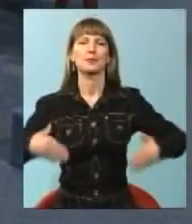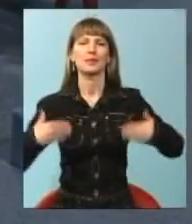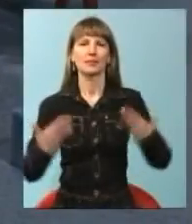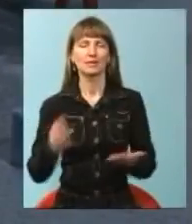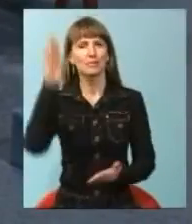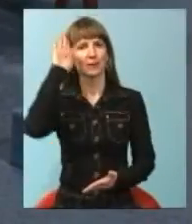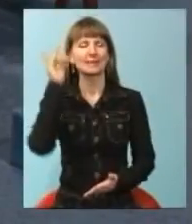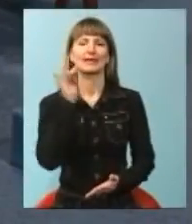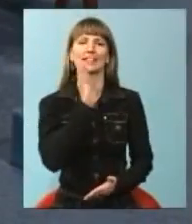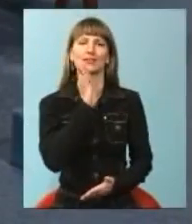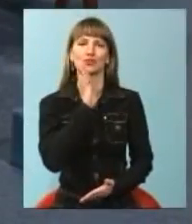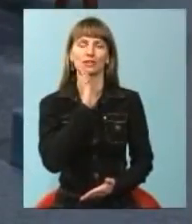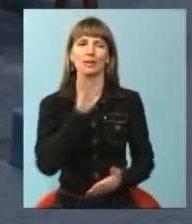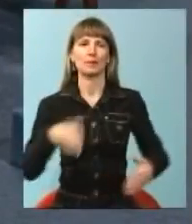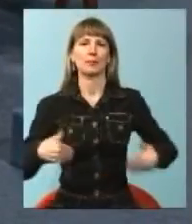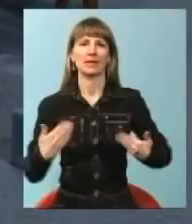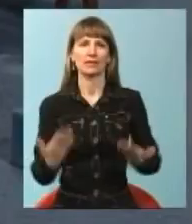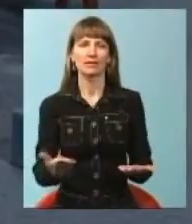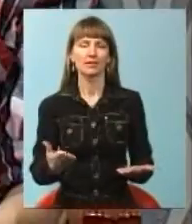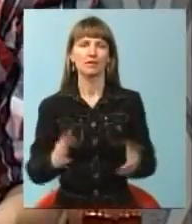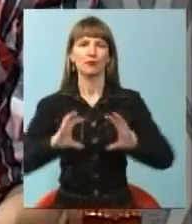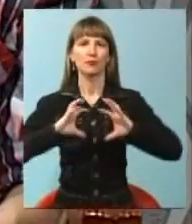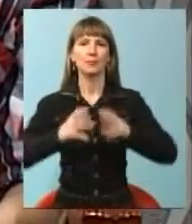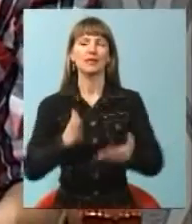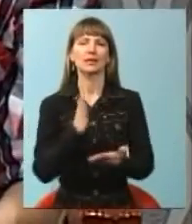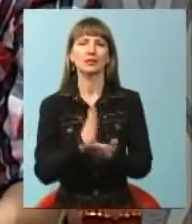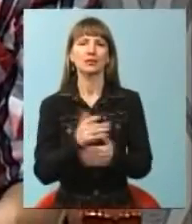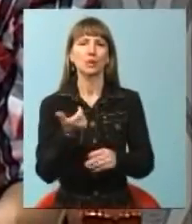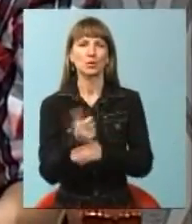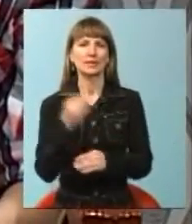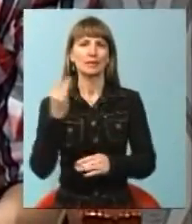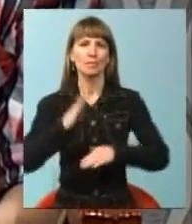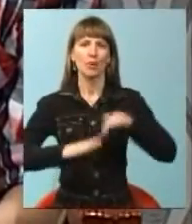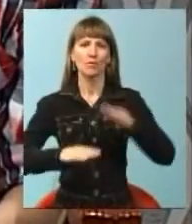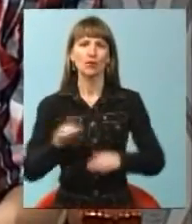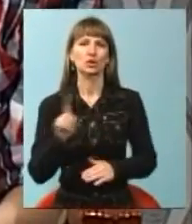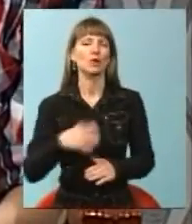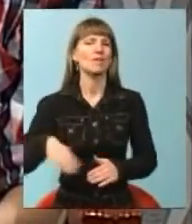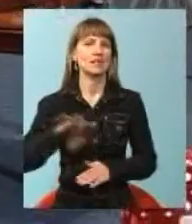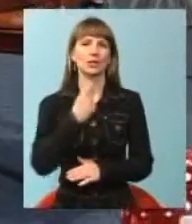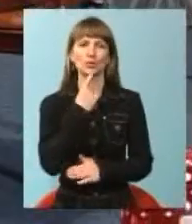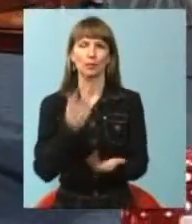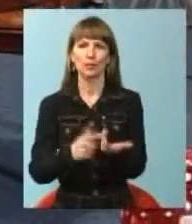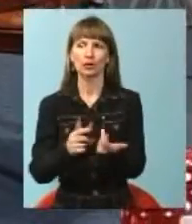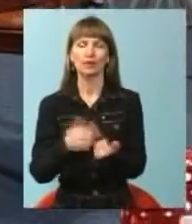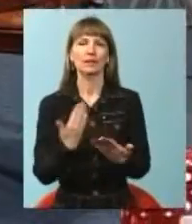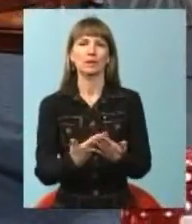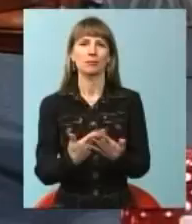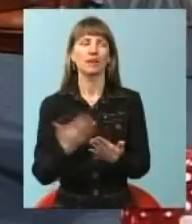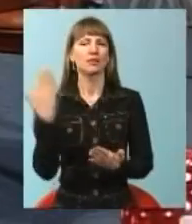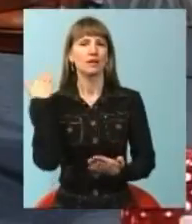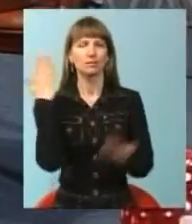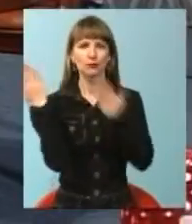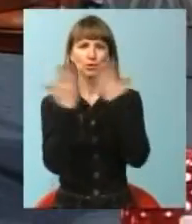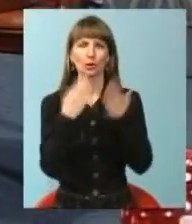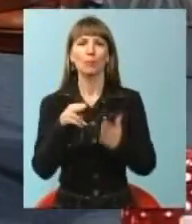Привіт-привіт, хлопчики та дівчатка. Привіт. У світі існує стільки цікавих професій, що всіх і не перелічиш. От, наприклад, нещодавно